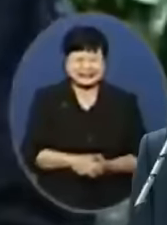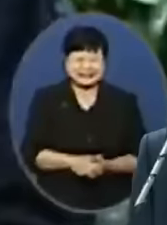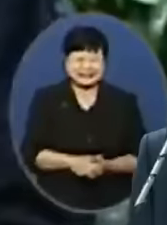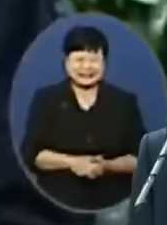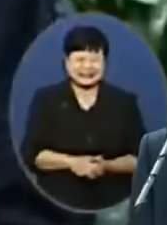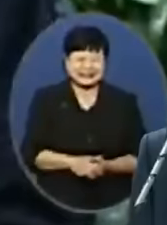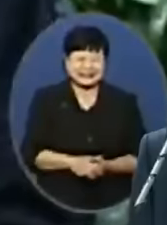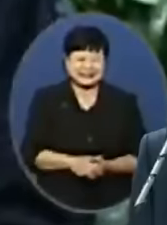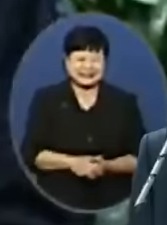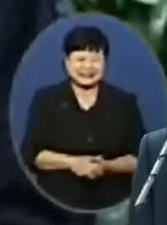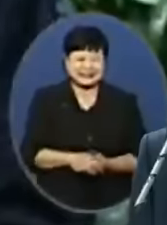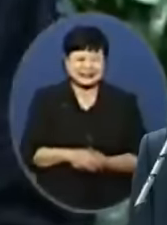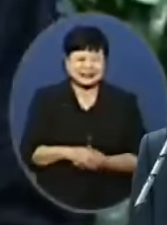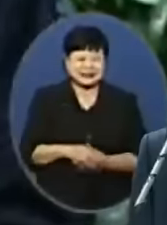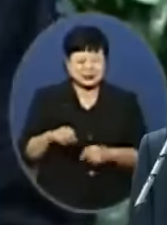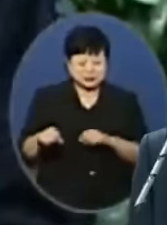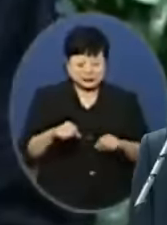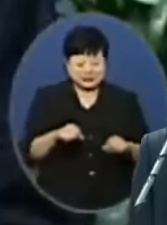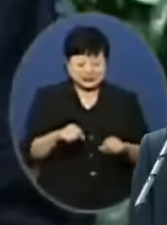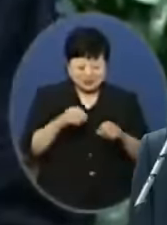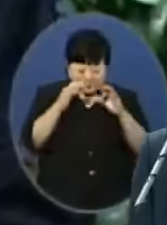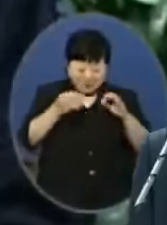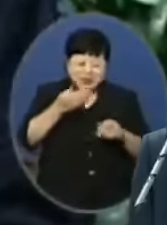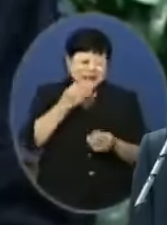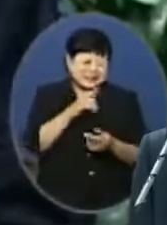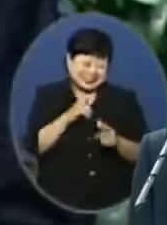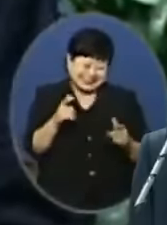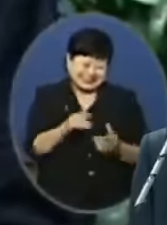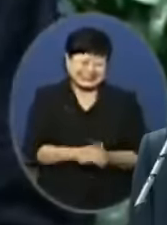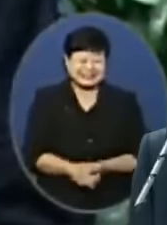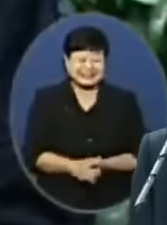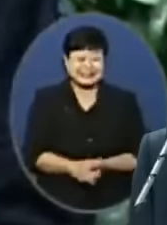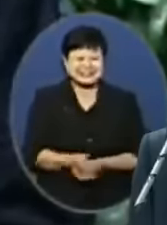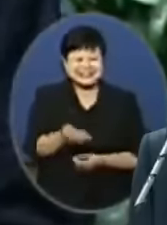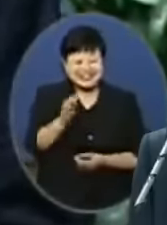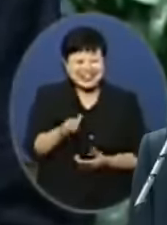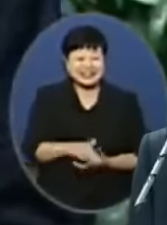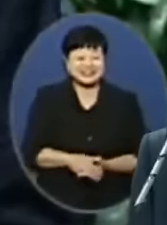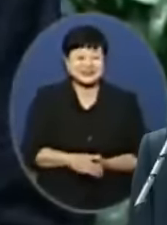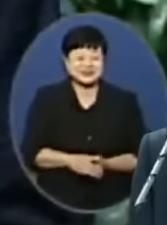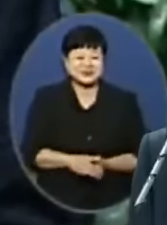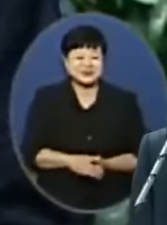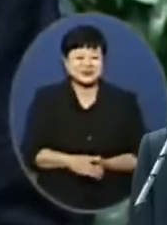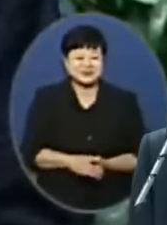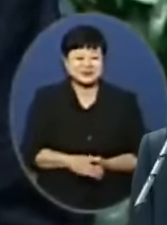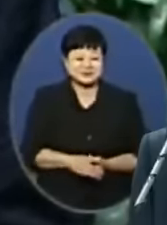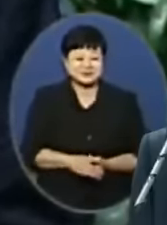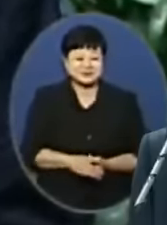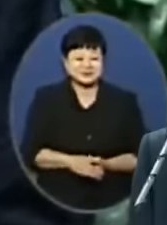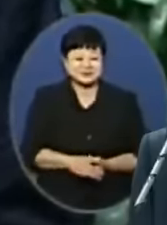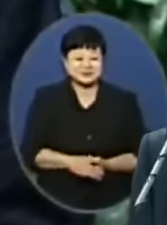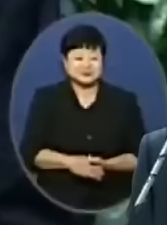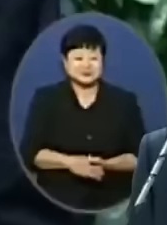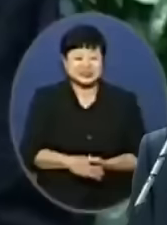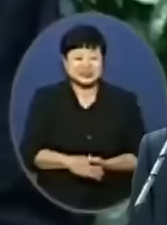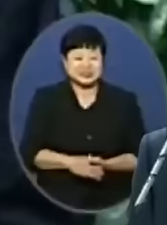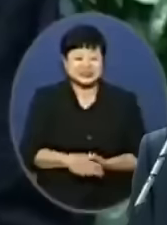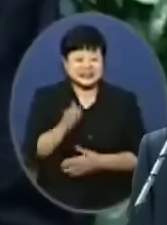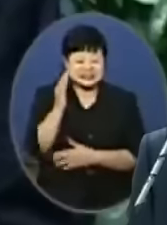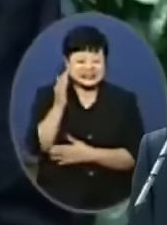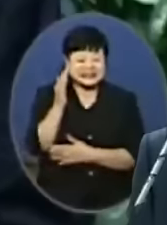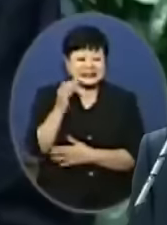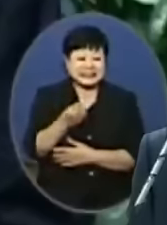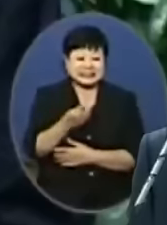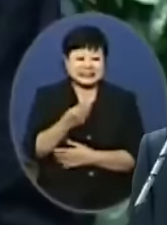그래서 움직이는 것만 봤지 묻지는 않았었습니다. 그런데 그 시장님이